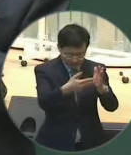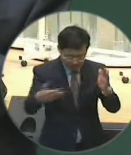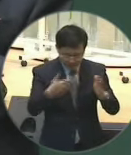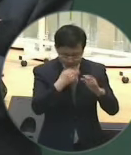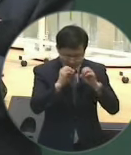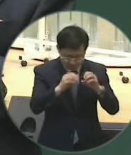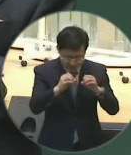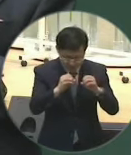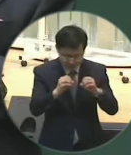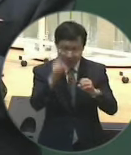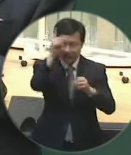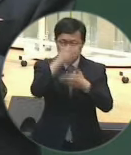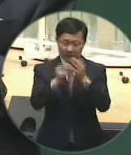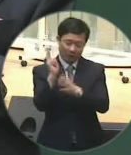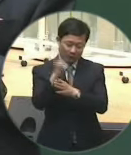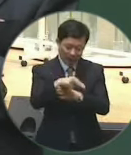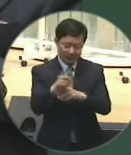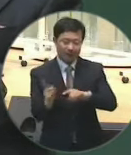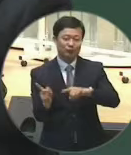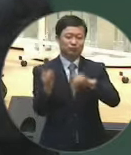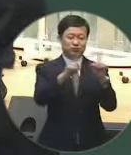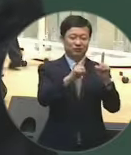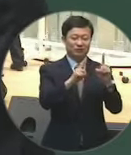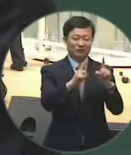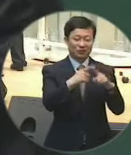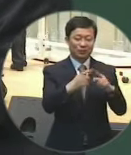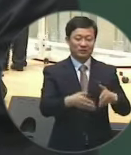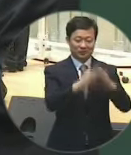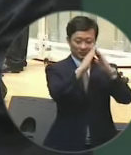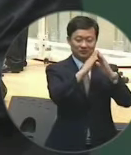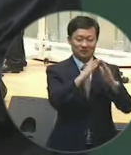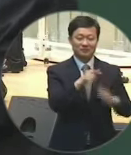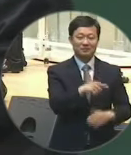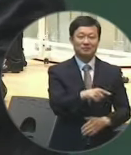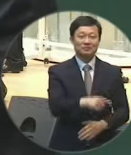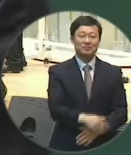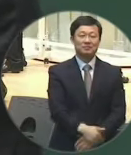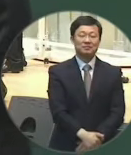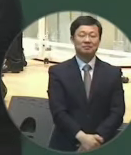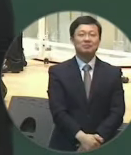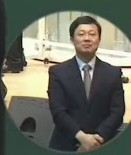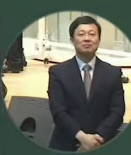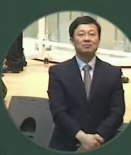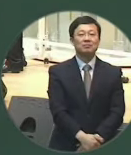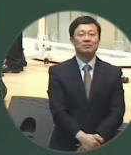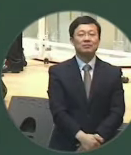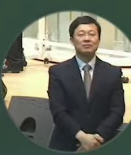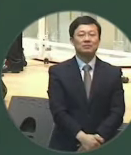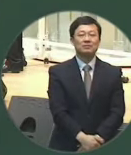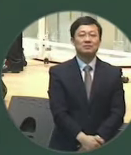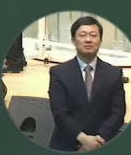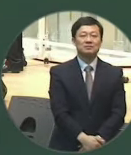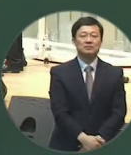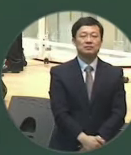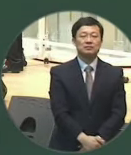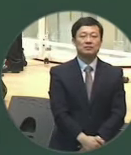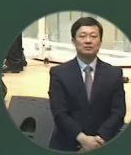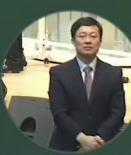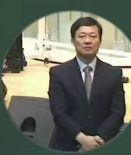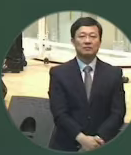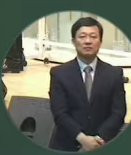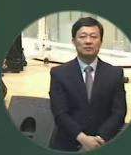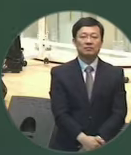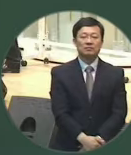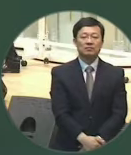하나님이 허락해 주셨어요. And it was Martin Luther and John Calvin who were labeled as the heretics of that time, but God moved history around them and